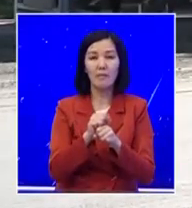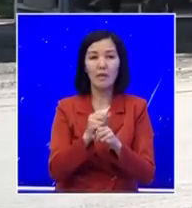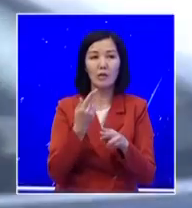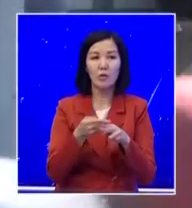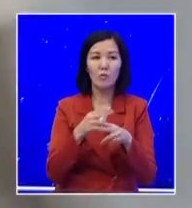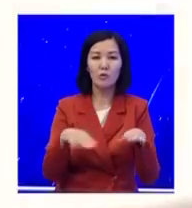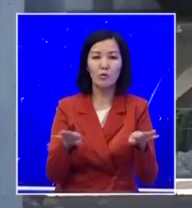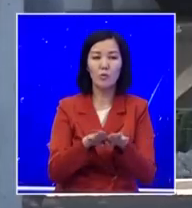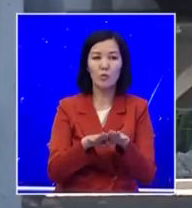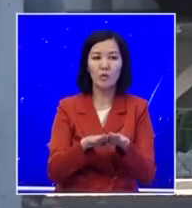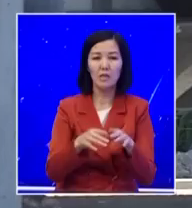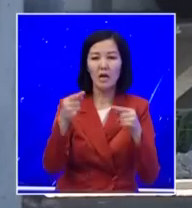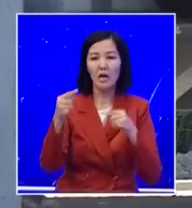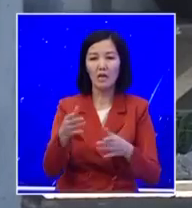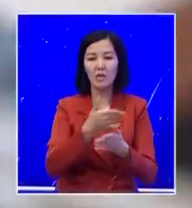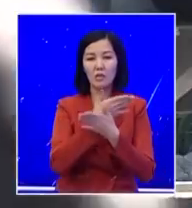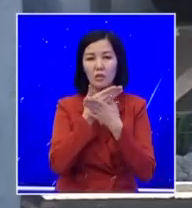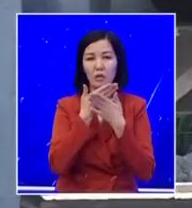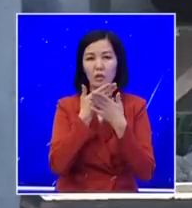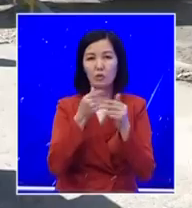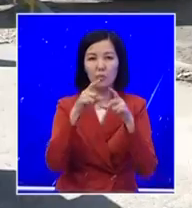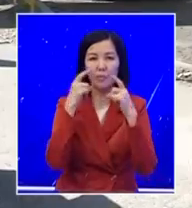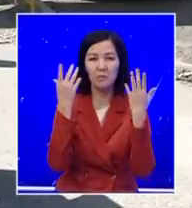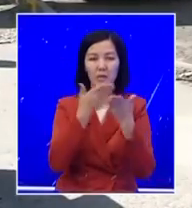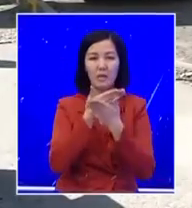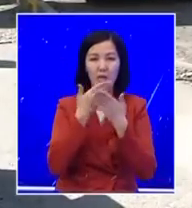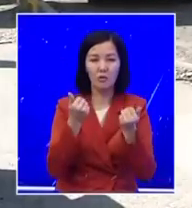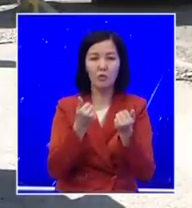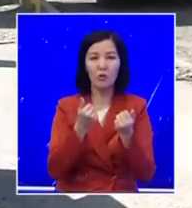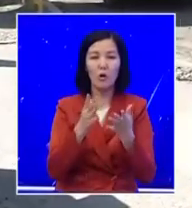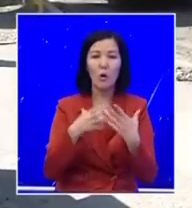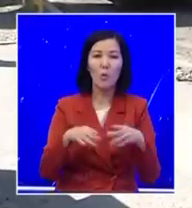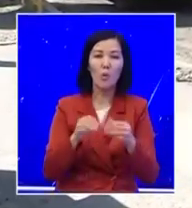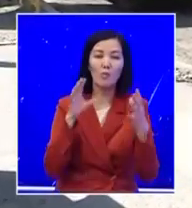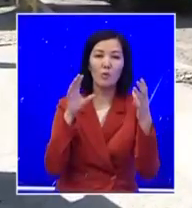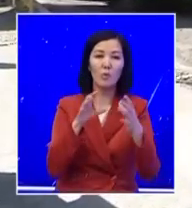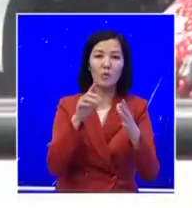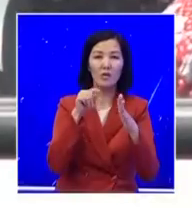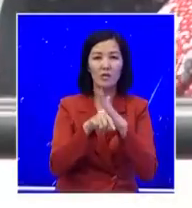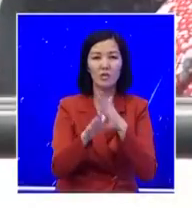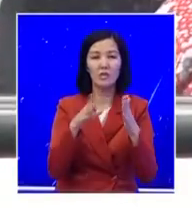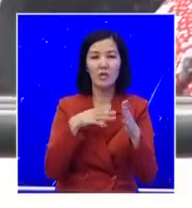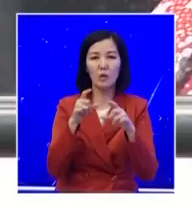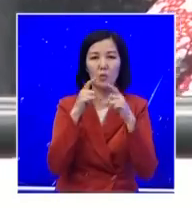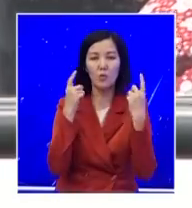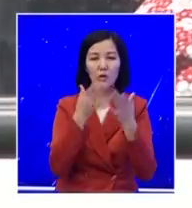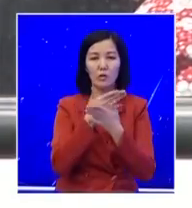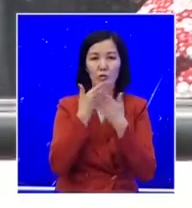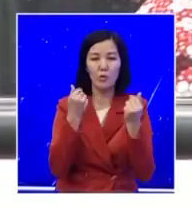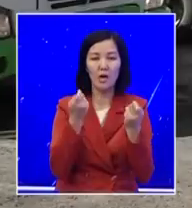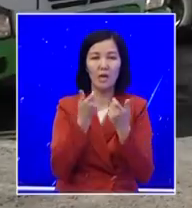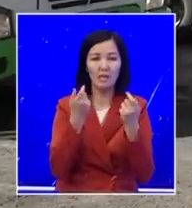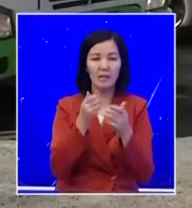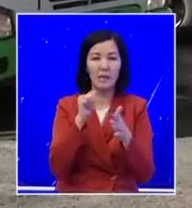көрініс, арақашықтықты ұстанбауымен қатар тұрғындар бетпердені де тақпайды. Қоғамдық көліктерде де қорғаныш құралдарын таққандар қатары